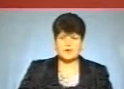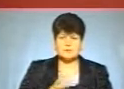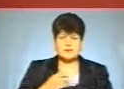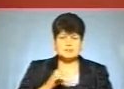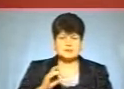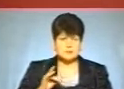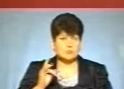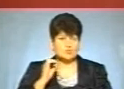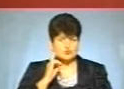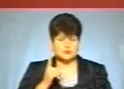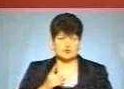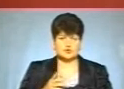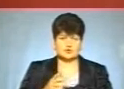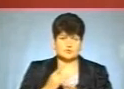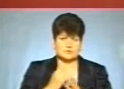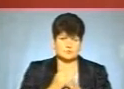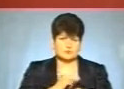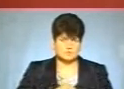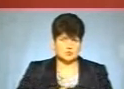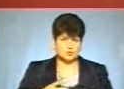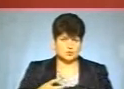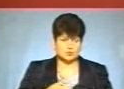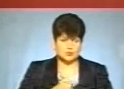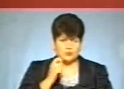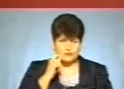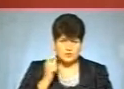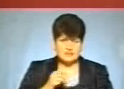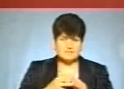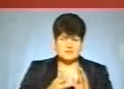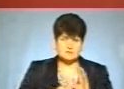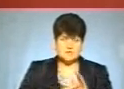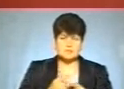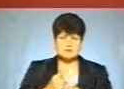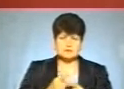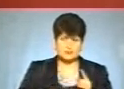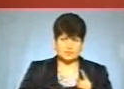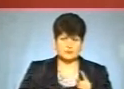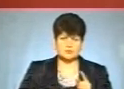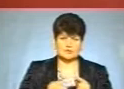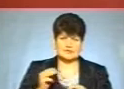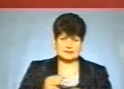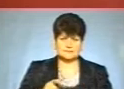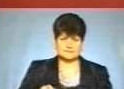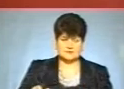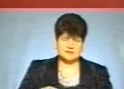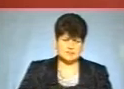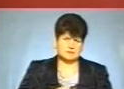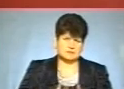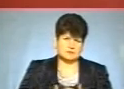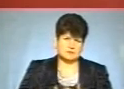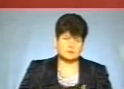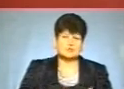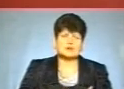почули, що штат скорочується по Україні на 18,5 тисяч позицій. Це приблизно